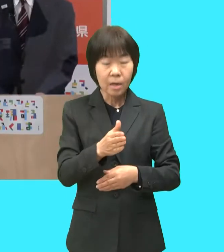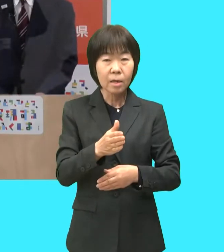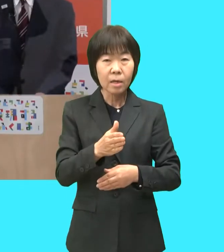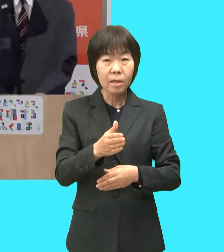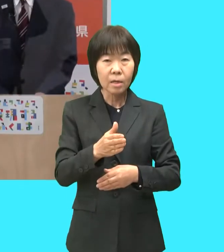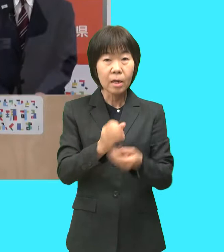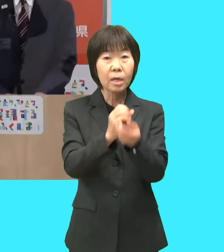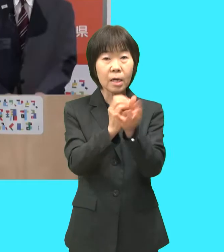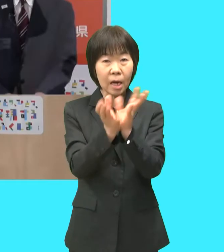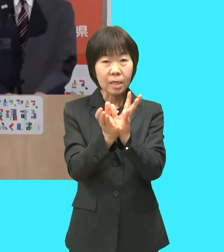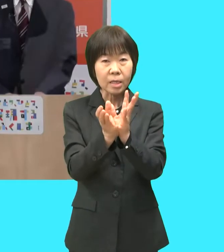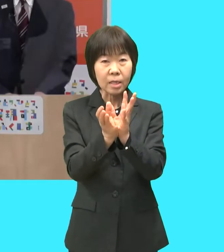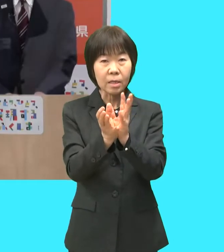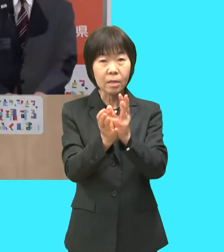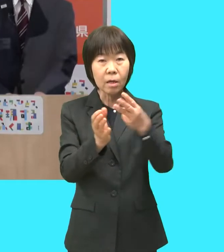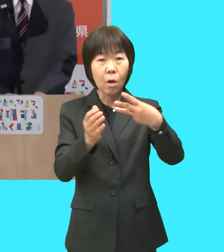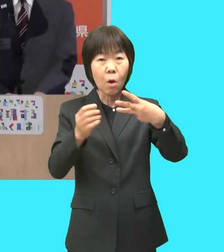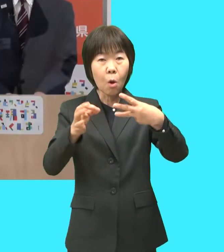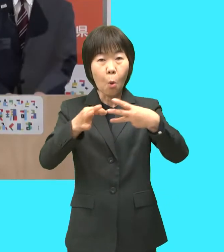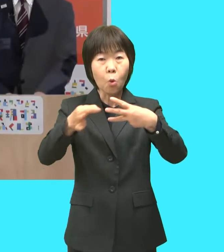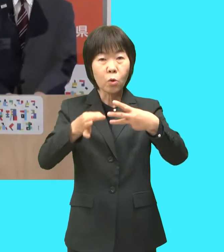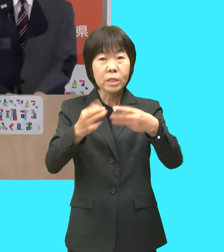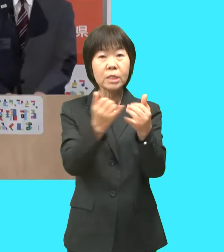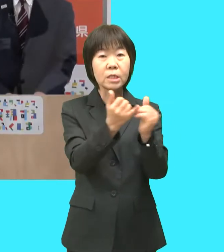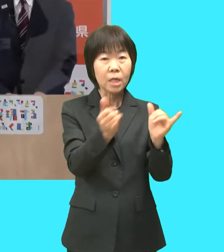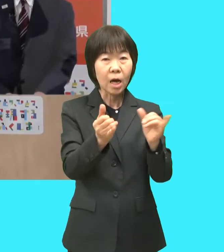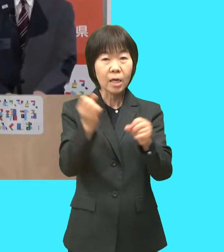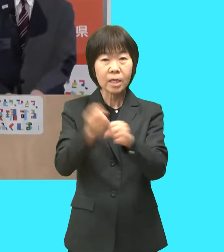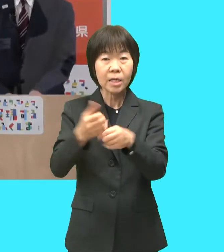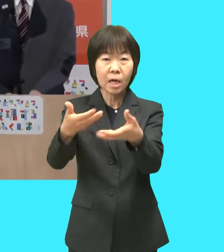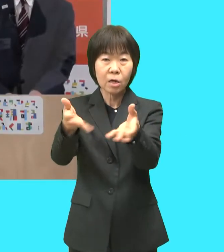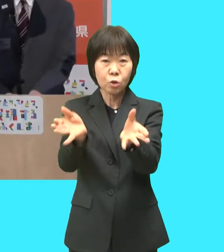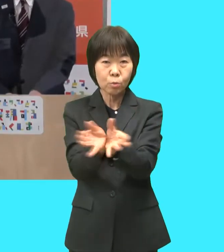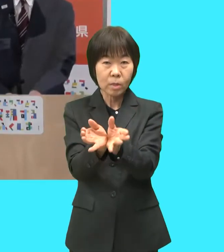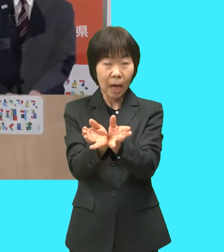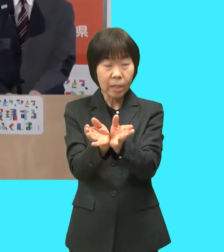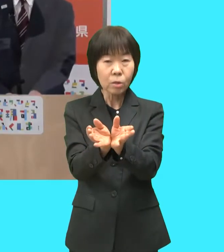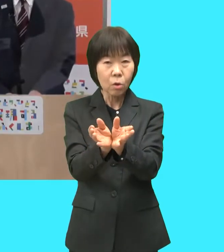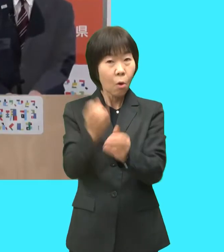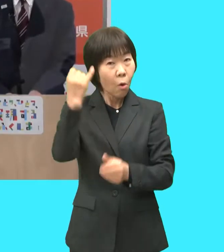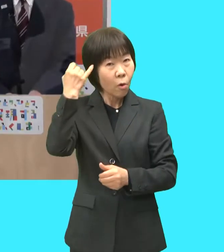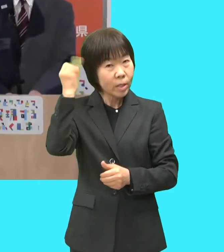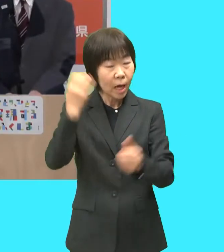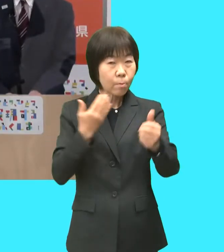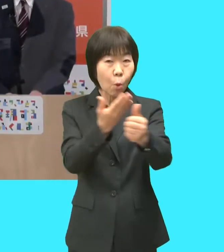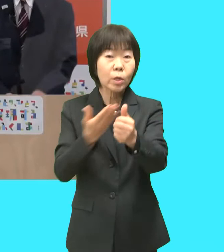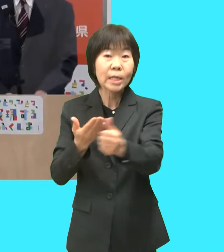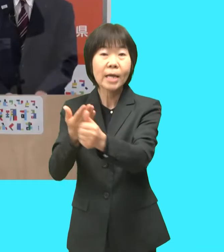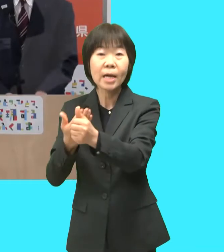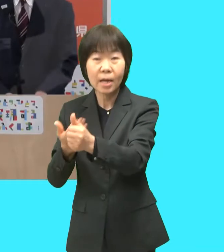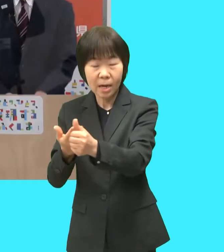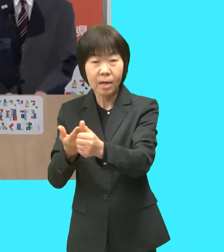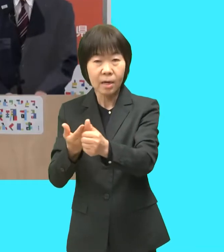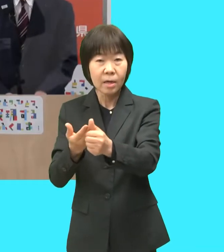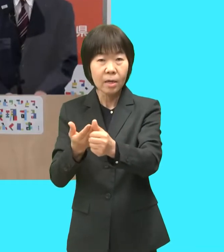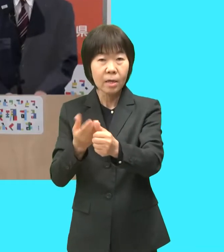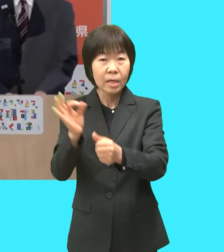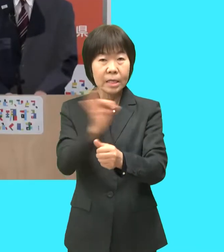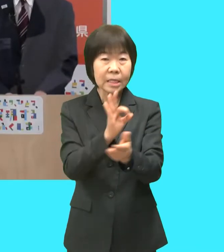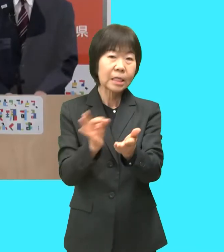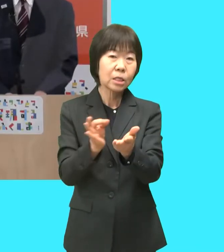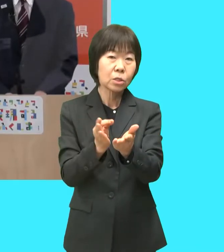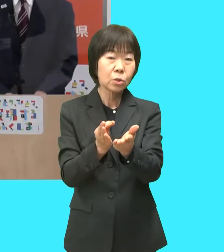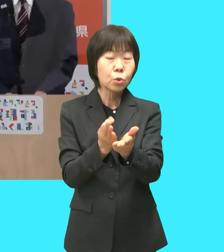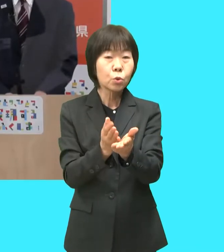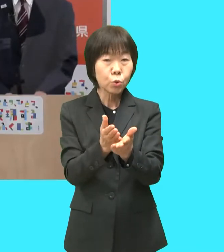夏季卸業者や生産組合の皆さんなどのご意見も伺いながら品種の特徴